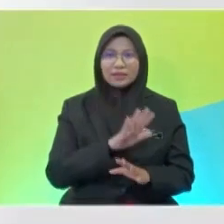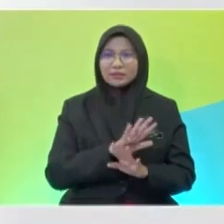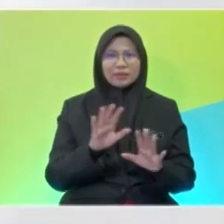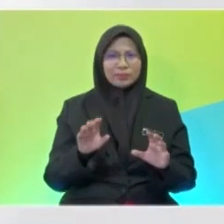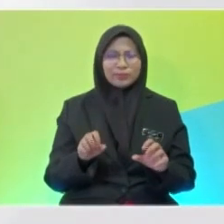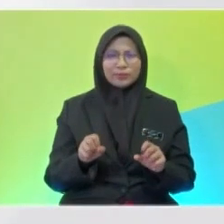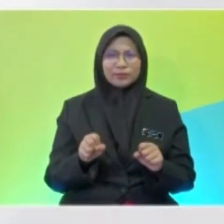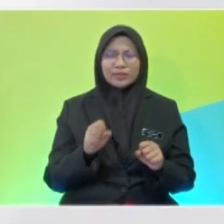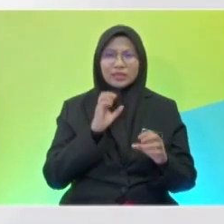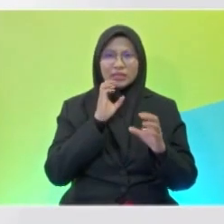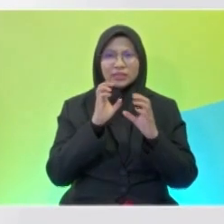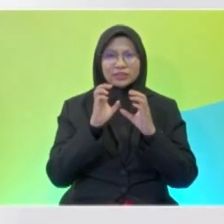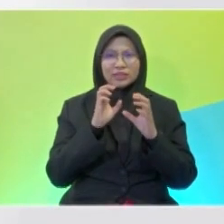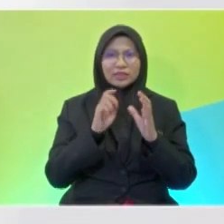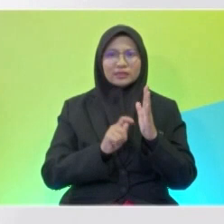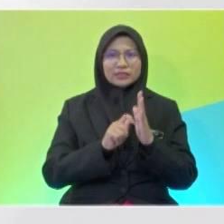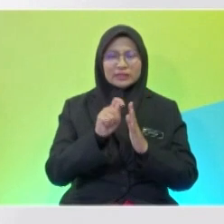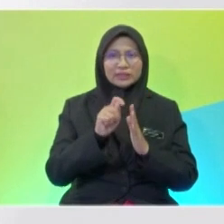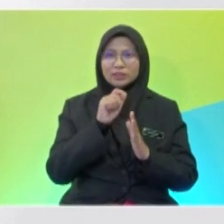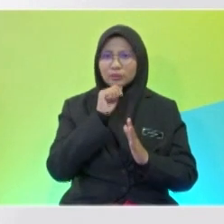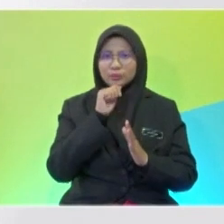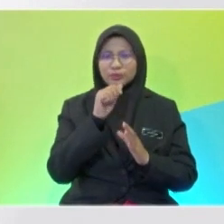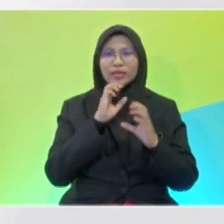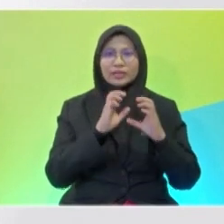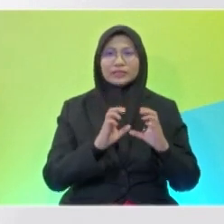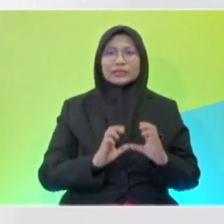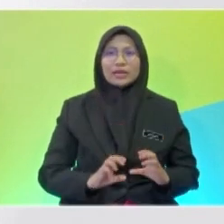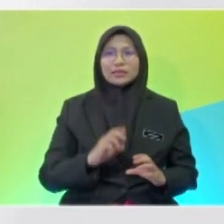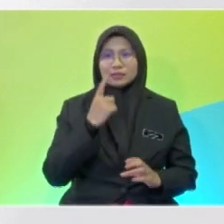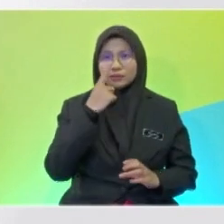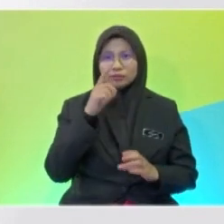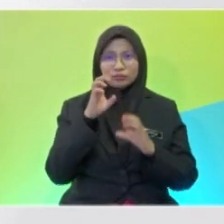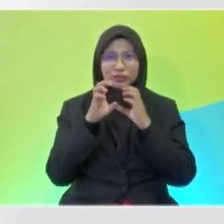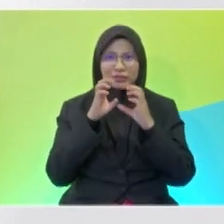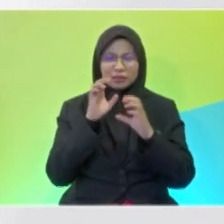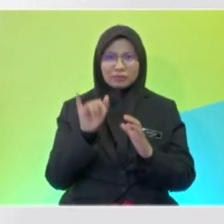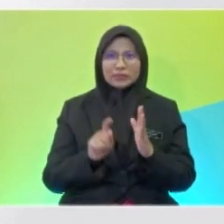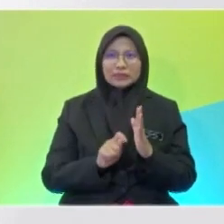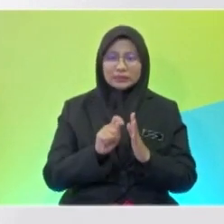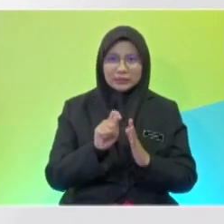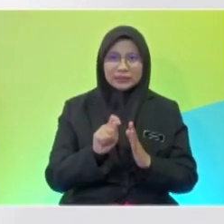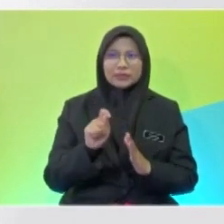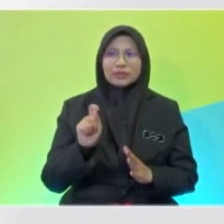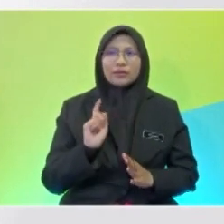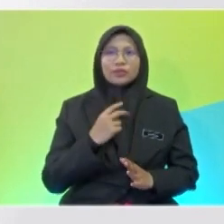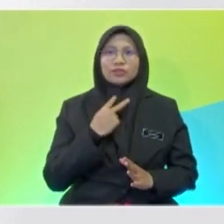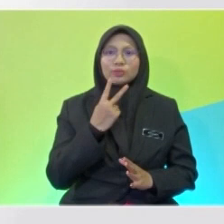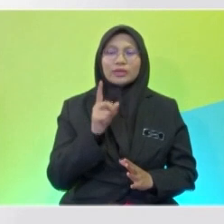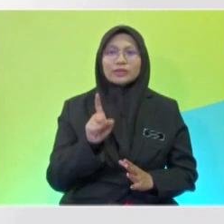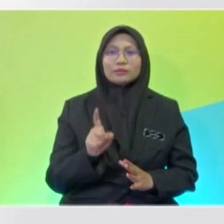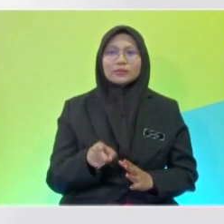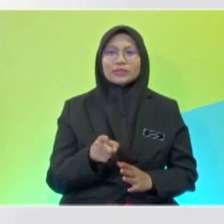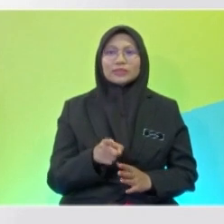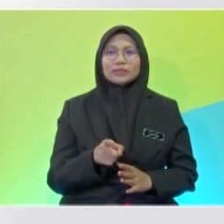tinggi bukan mencari berkomunikasi bersama warga emas tetapi dengan cara suara yang jelas kemudian